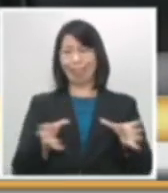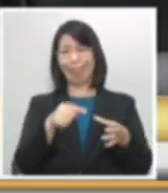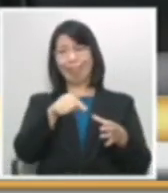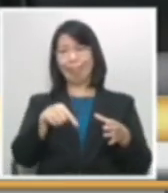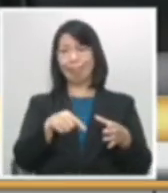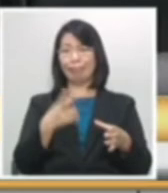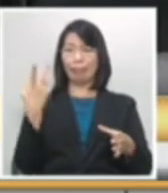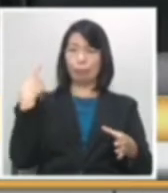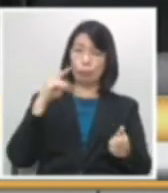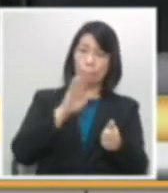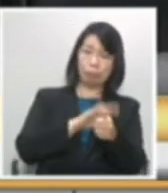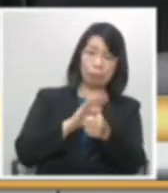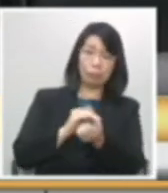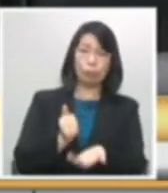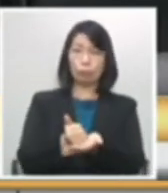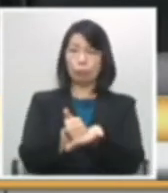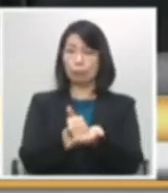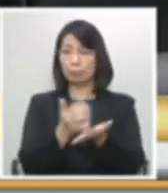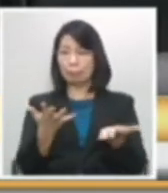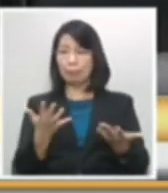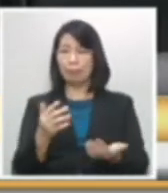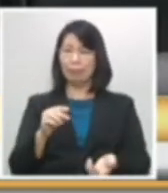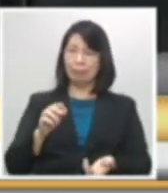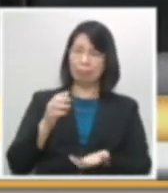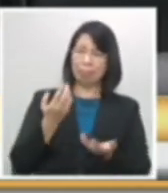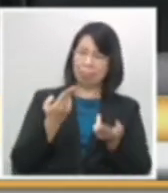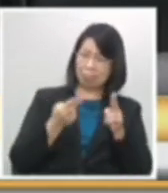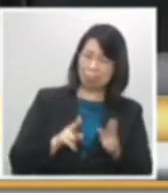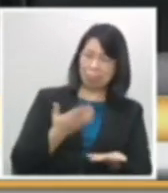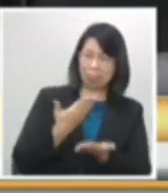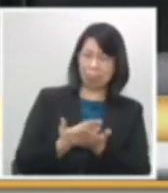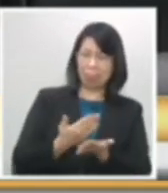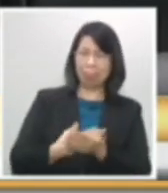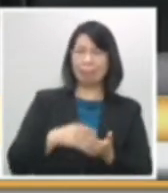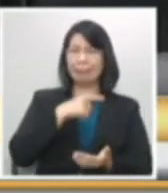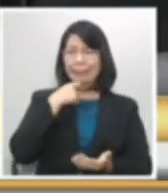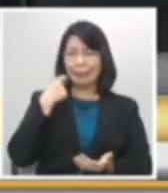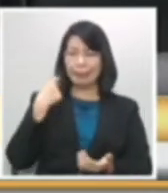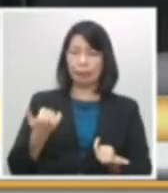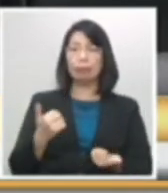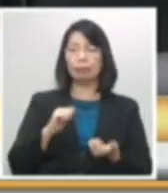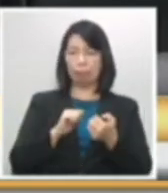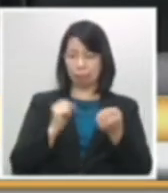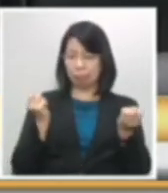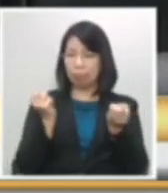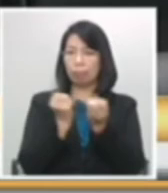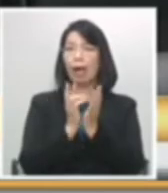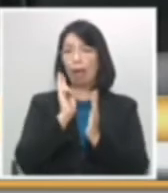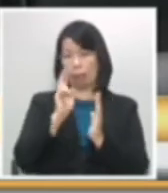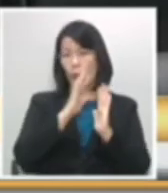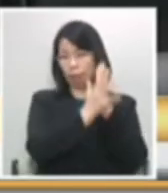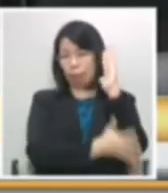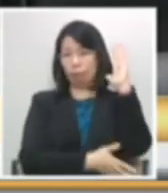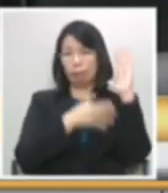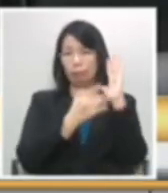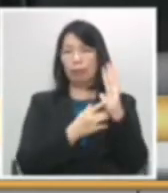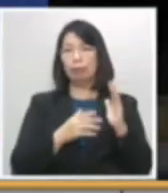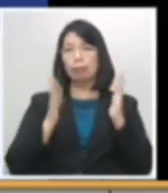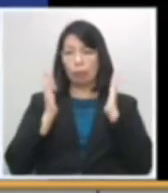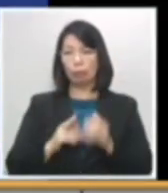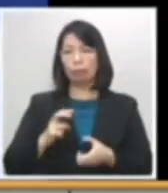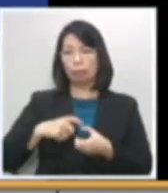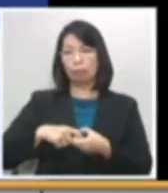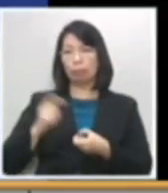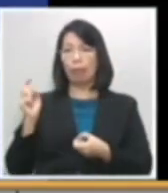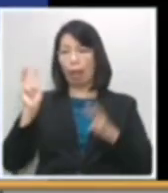ได้รับการดูแลในสภาวะการขณะนี้จะทำให้ประเทศมีปัญหามีคนตกงานจากการล้มละล